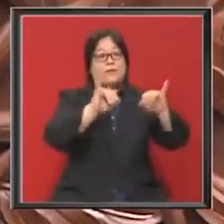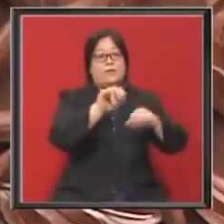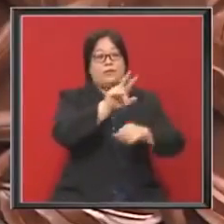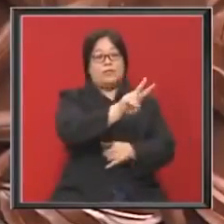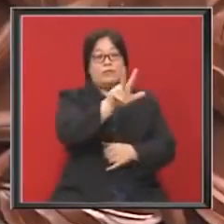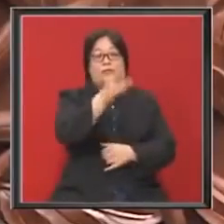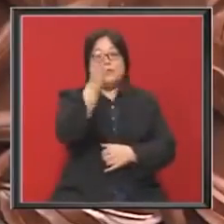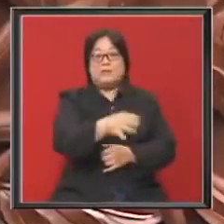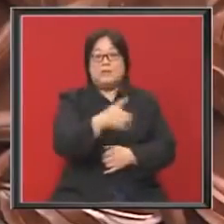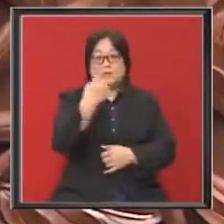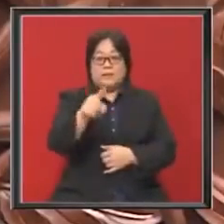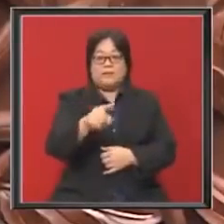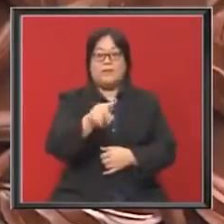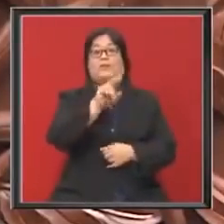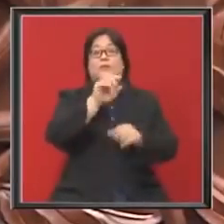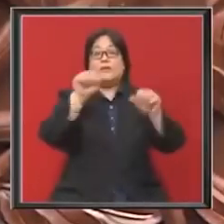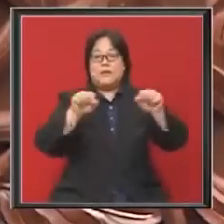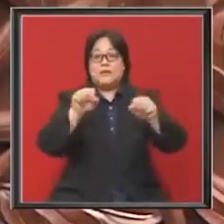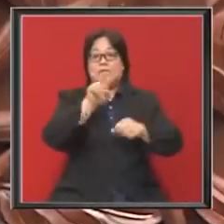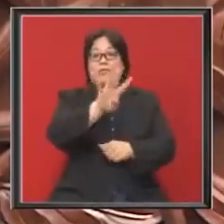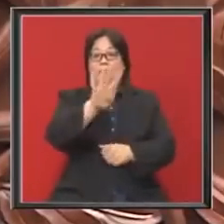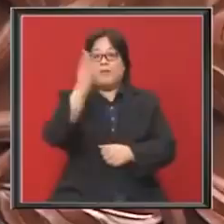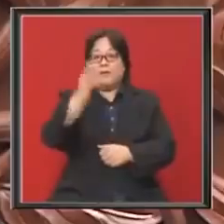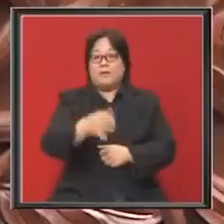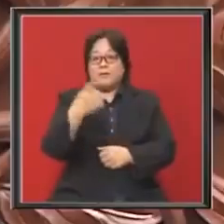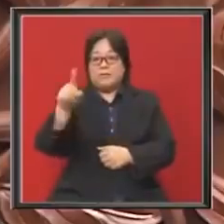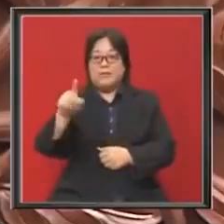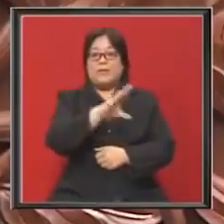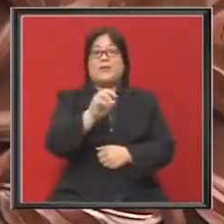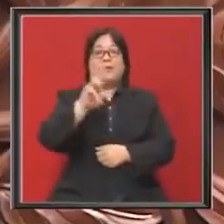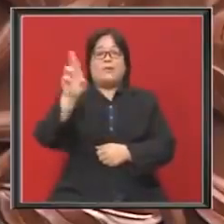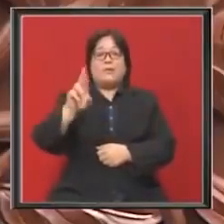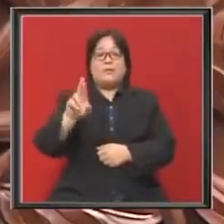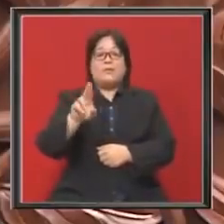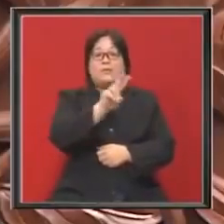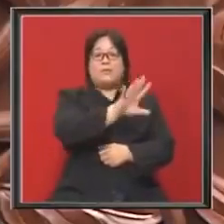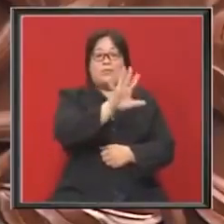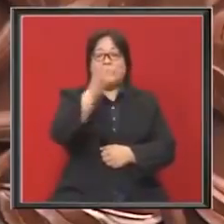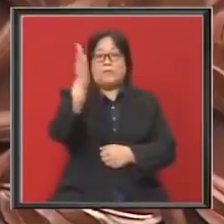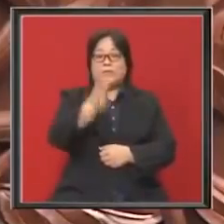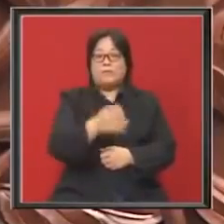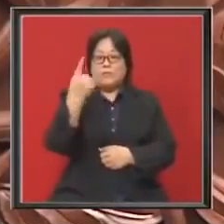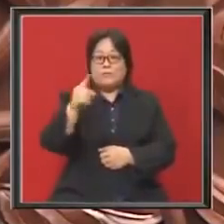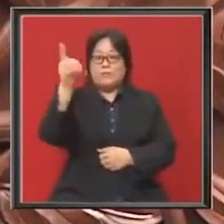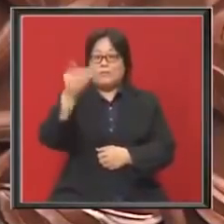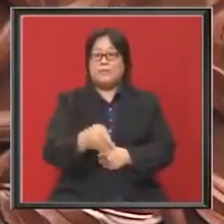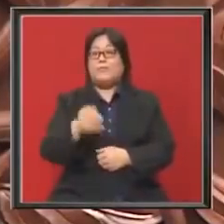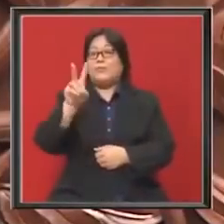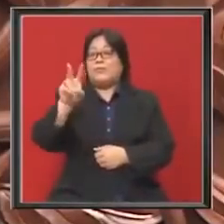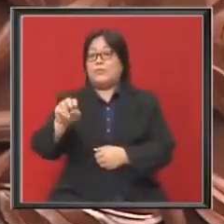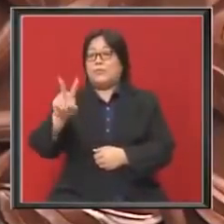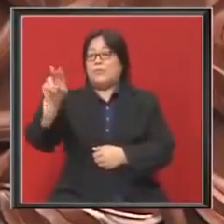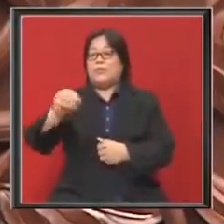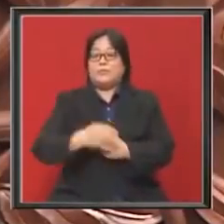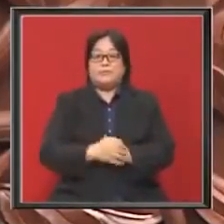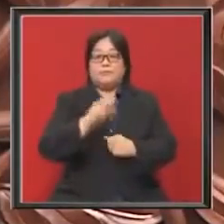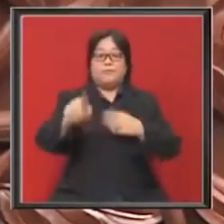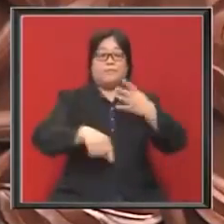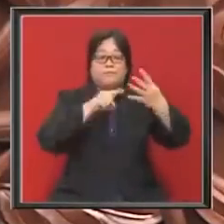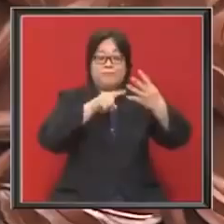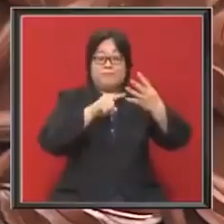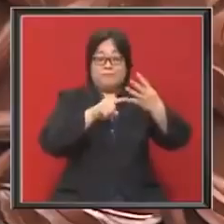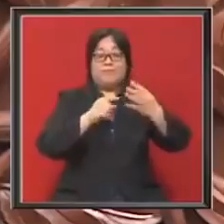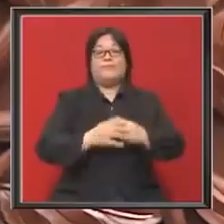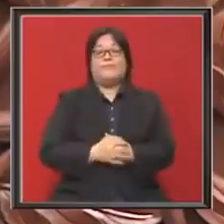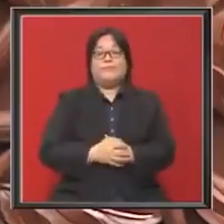23 Nov Selasa 24 Nov dan Rabu 25 dawnblade 2024